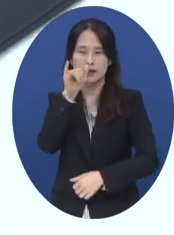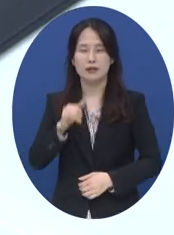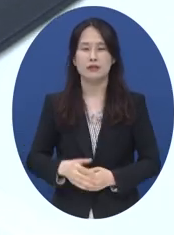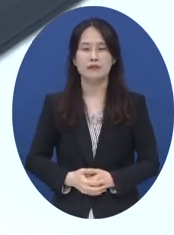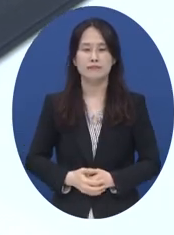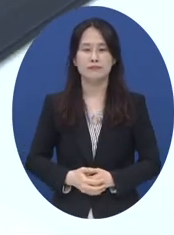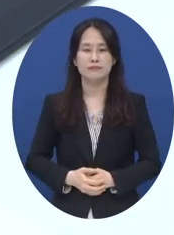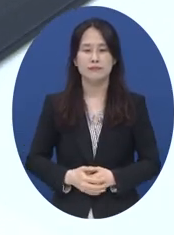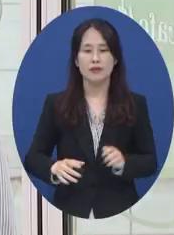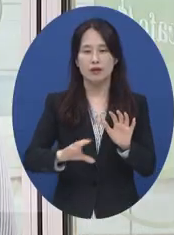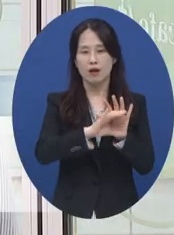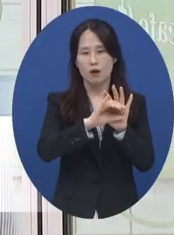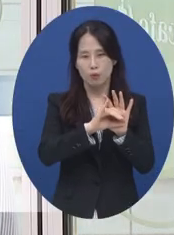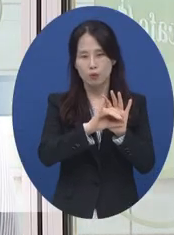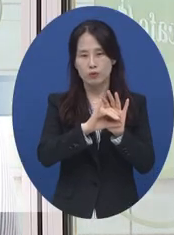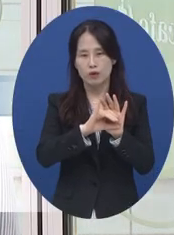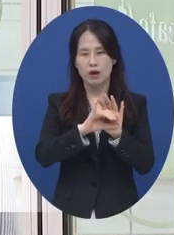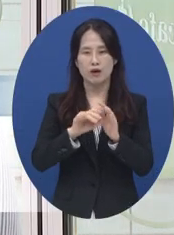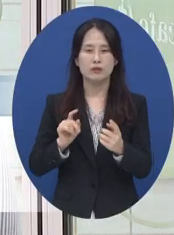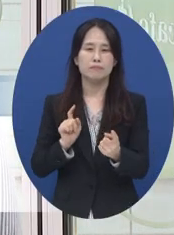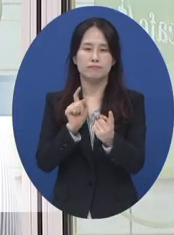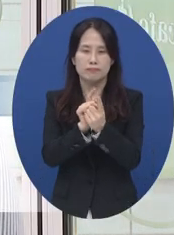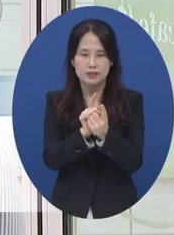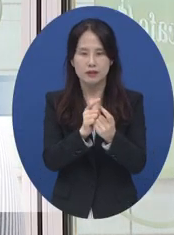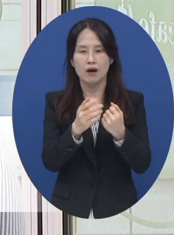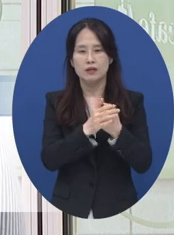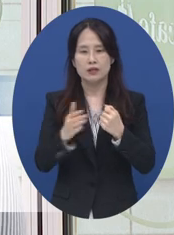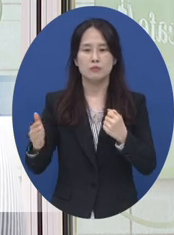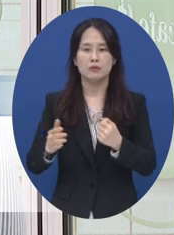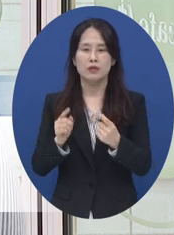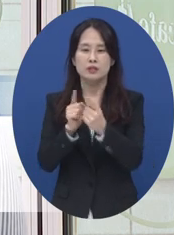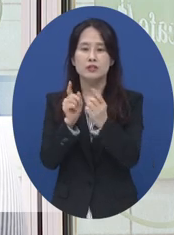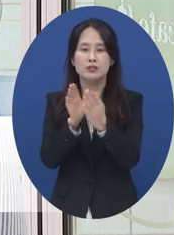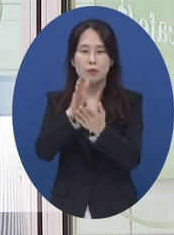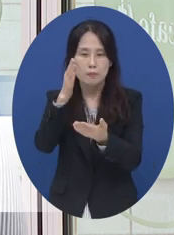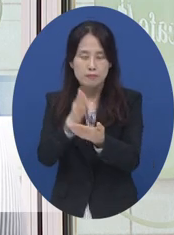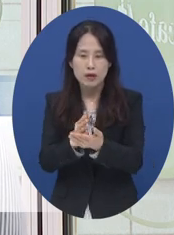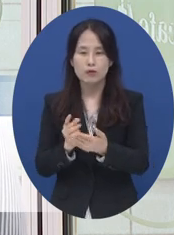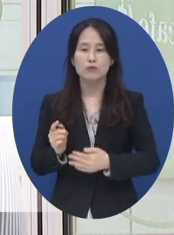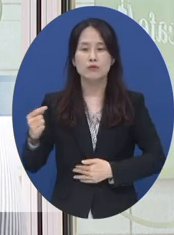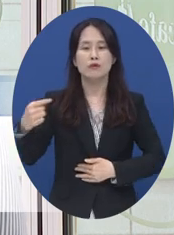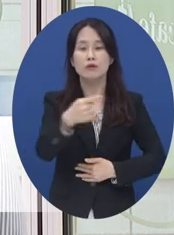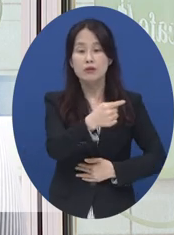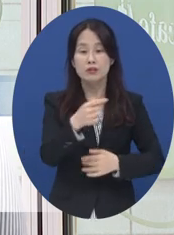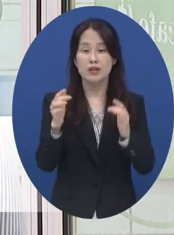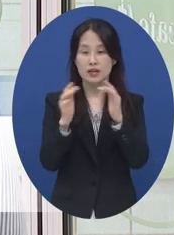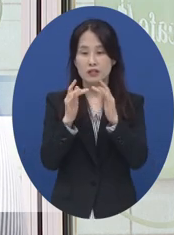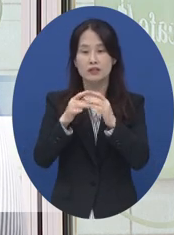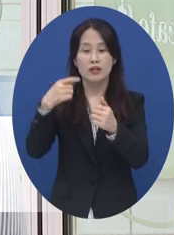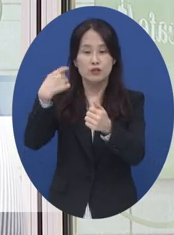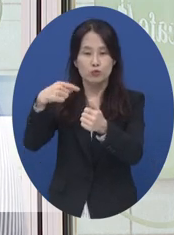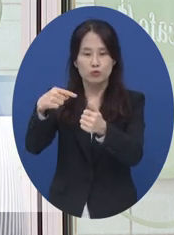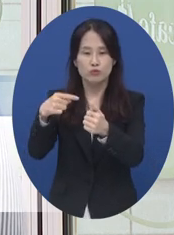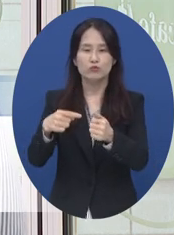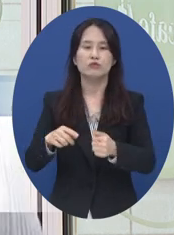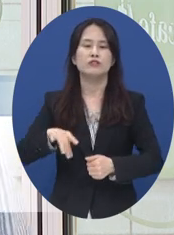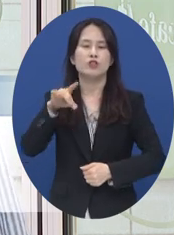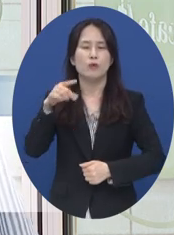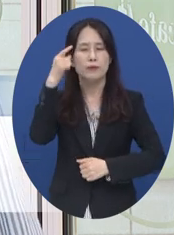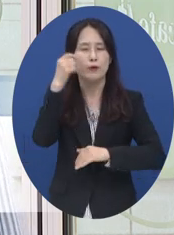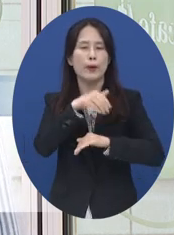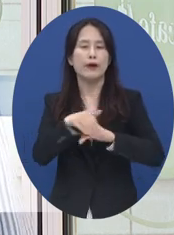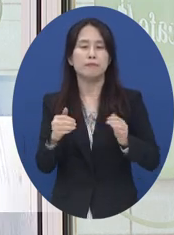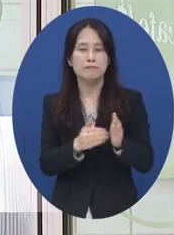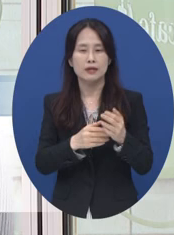방송됩니다 그러나 19 사태를 맞이해서 언 택트 비대 내 방식의 교육을 처음에 기획을 하게 됐고요